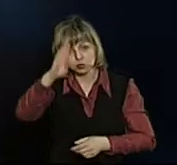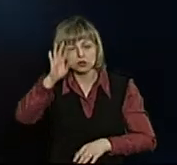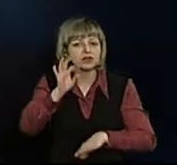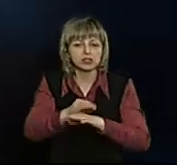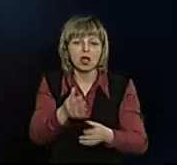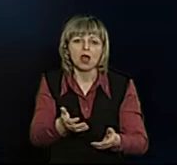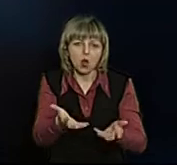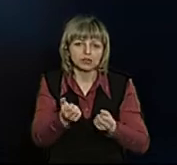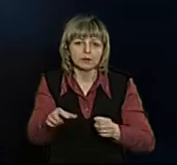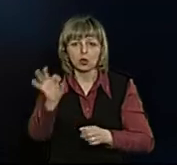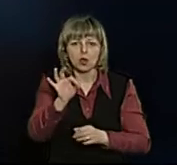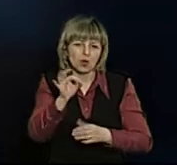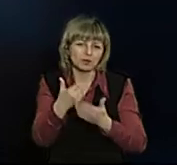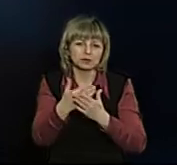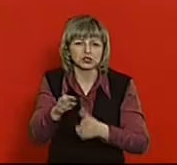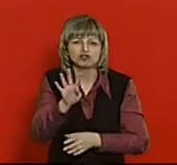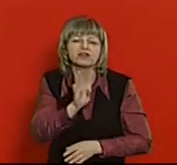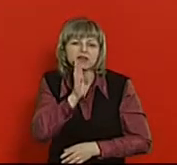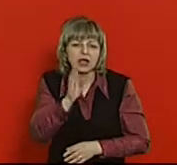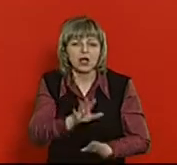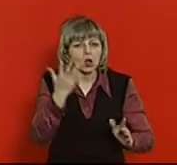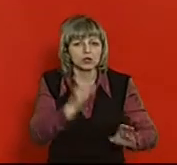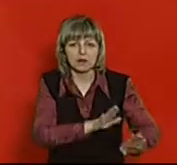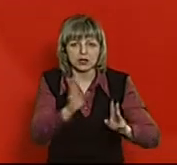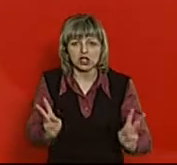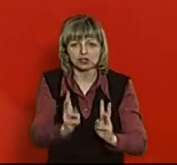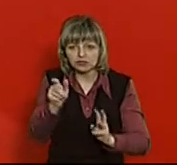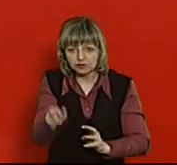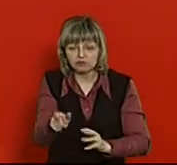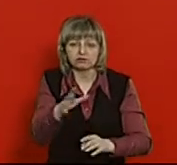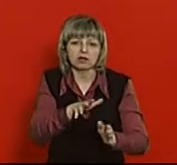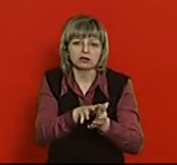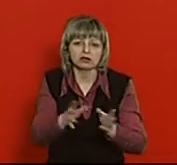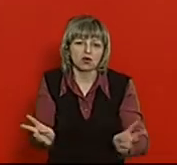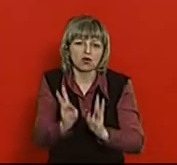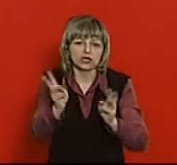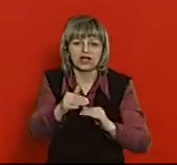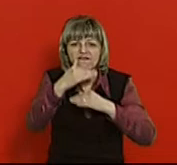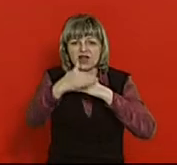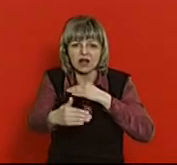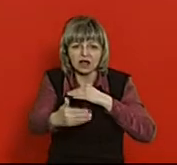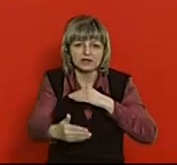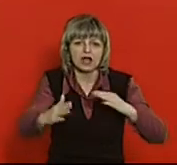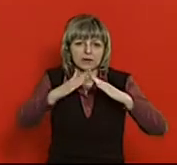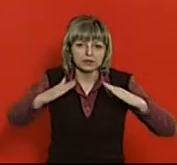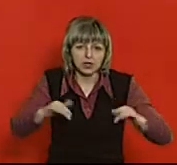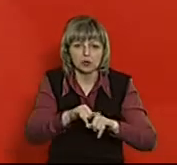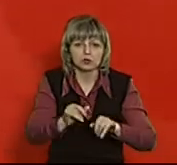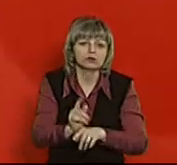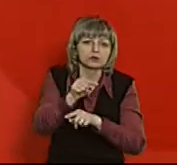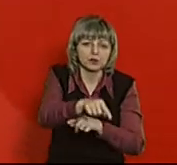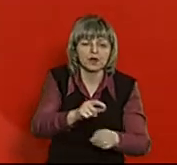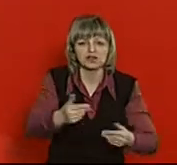4 ранку. На момент прибуття рятувальників вогонь охопив дерев'яну веранду – сягнув даху, перекриття і поширився на